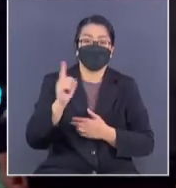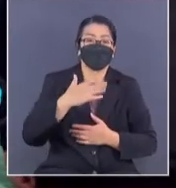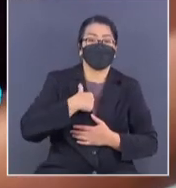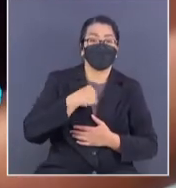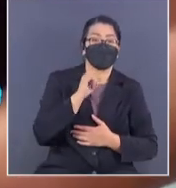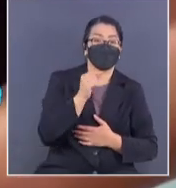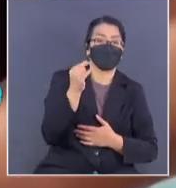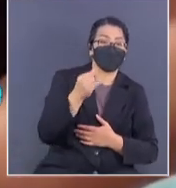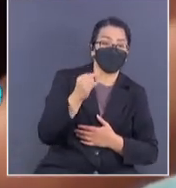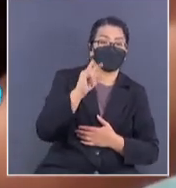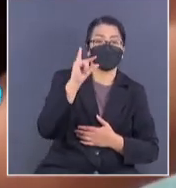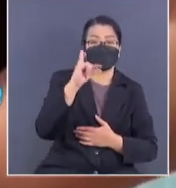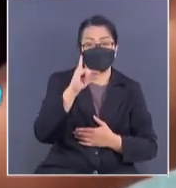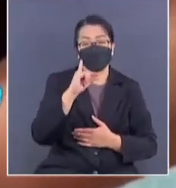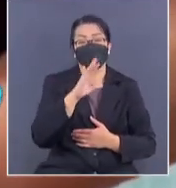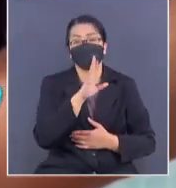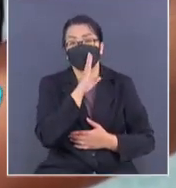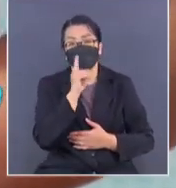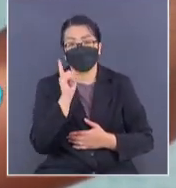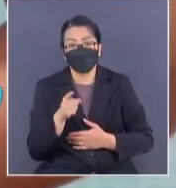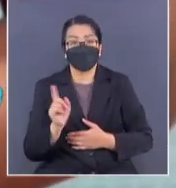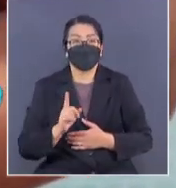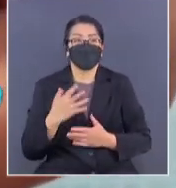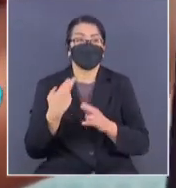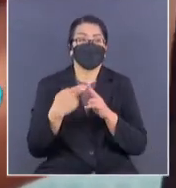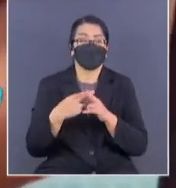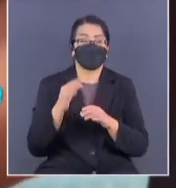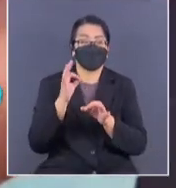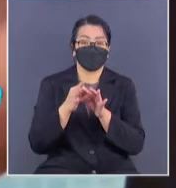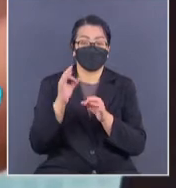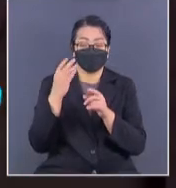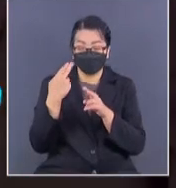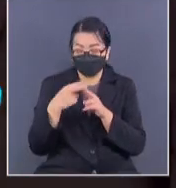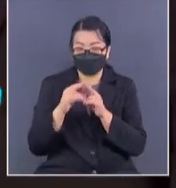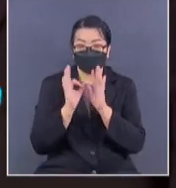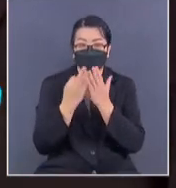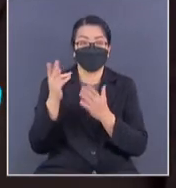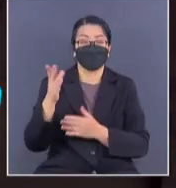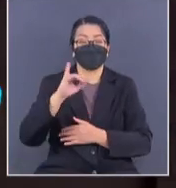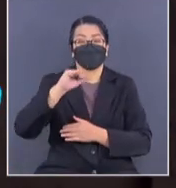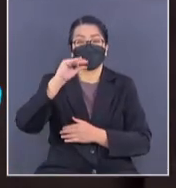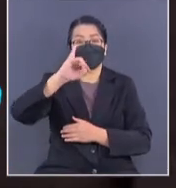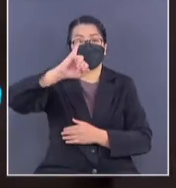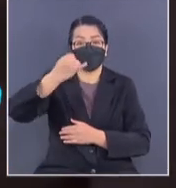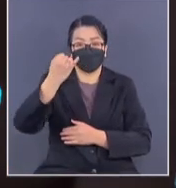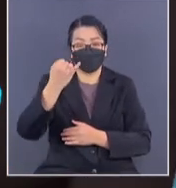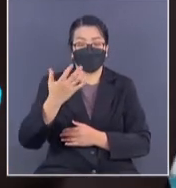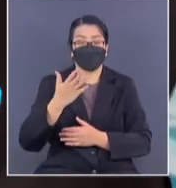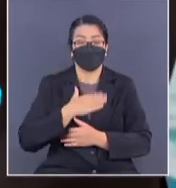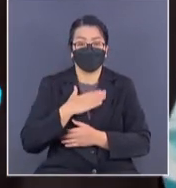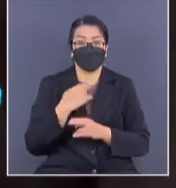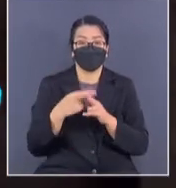IGไหนปลอมซึ่งเป็นบุ๊คเจ้าปัญหาที่ปลอมเนี่ยเขาจะใช้ชื่อบัญชีว่าโจนูโวจิรายุสนะฮะส่วน